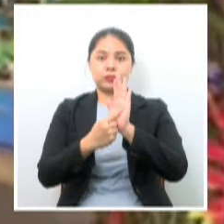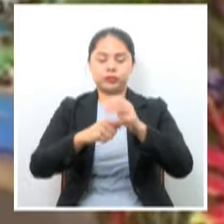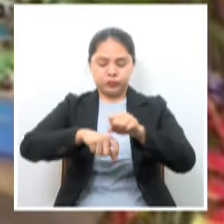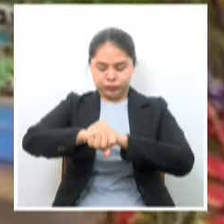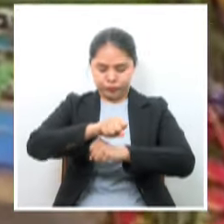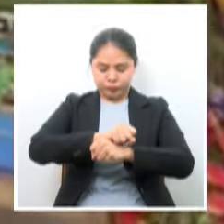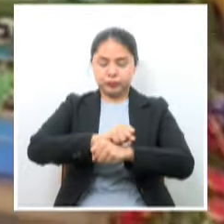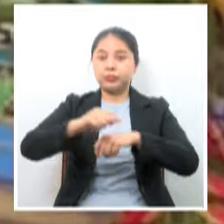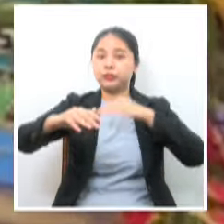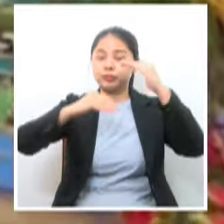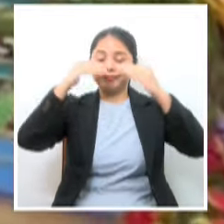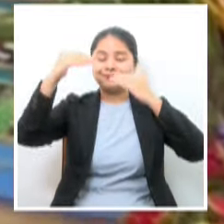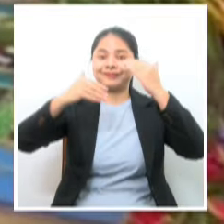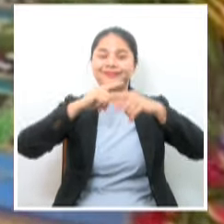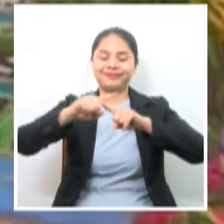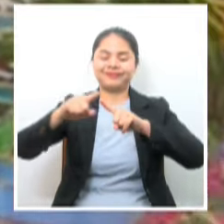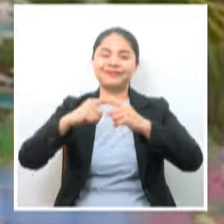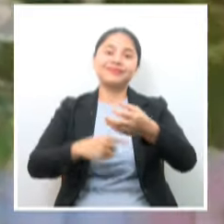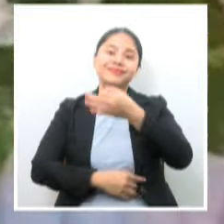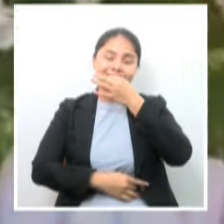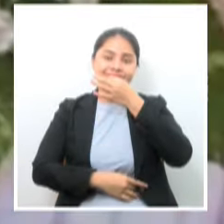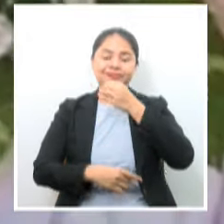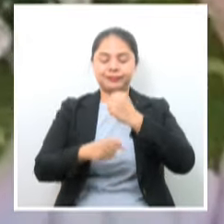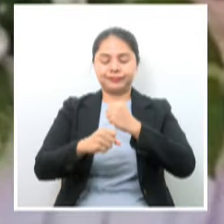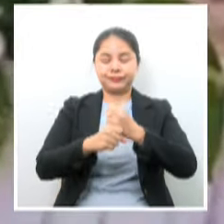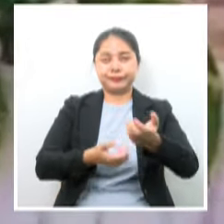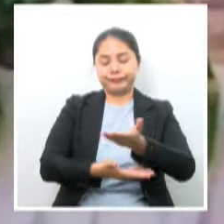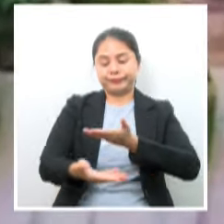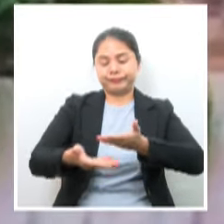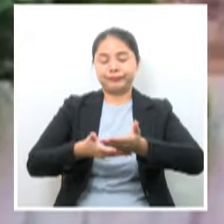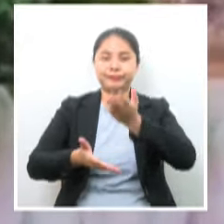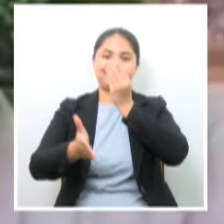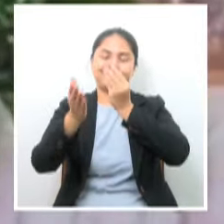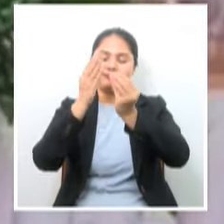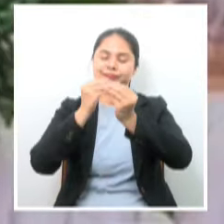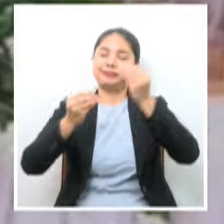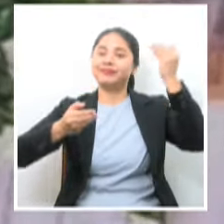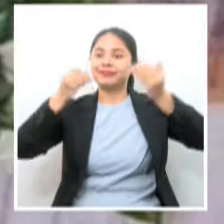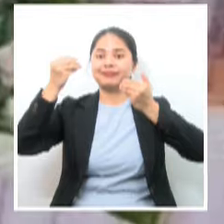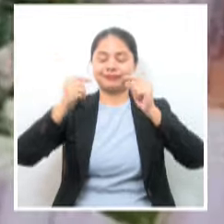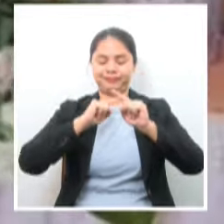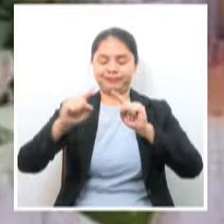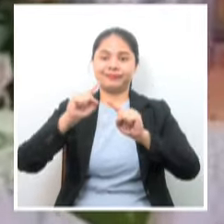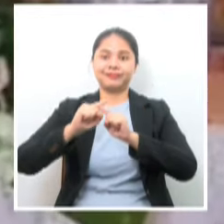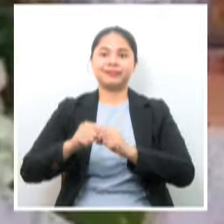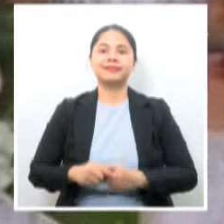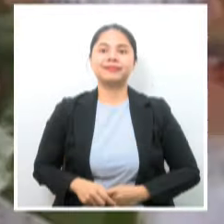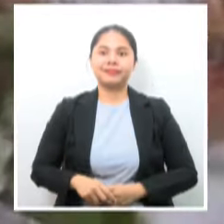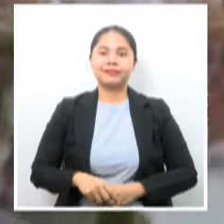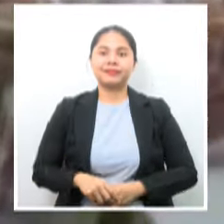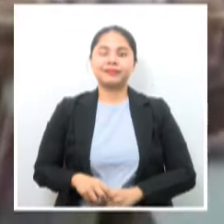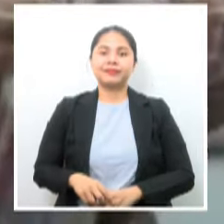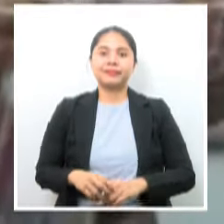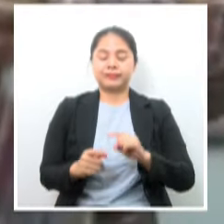ทำกิจกรรมส่งเสริมทักษะอาชีพร่วมกันแลกเปลี่ยนเรียนรู้ตามเวทีต่างๆขั้นที่3